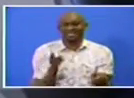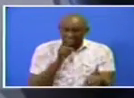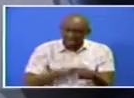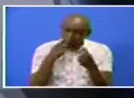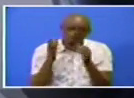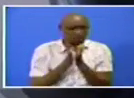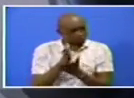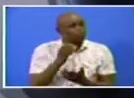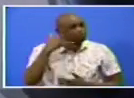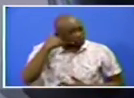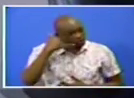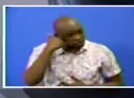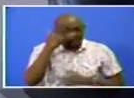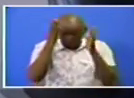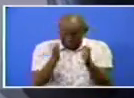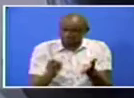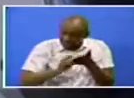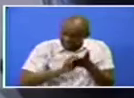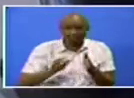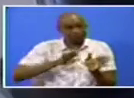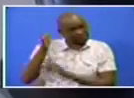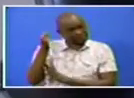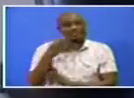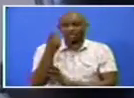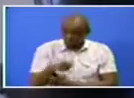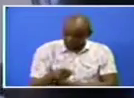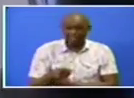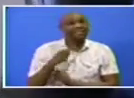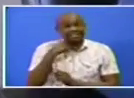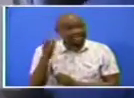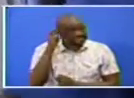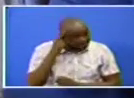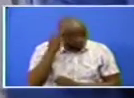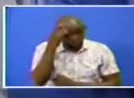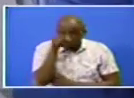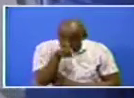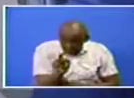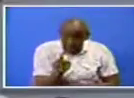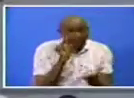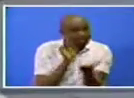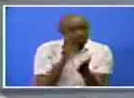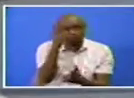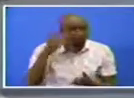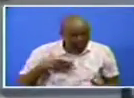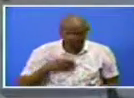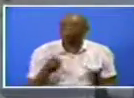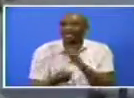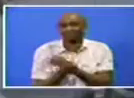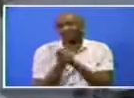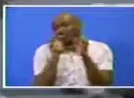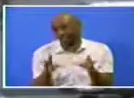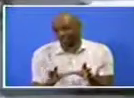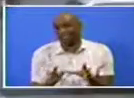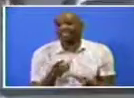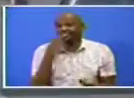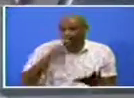kwa njia ya simu, karani wa bunge hilo alidinda kuzungumzia sababu zilizompelekea yeye kuwasimamisha kazi wafanyikazi hao, huku